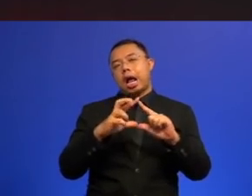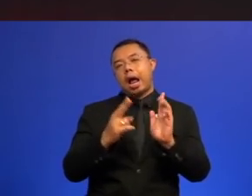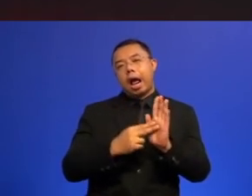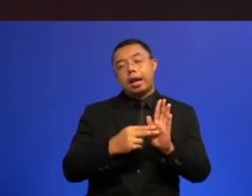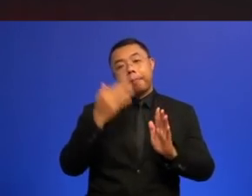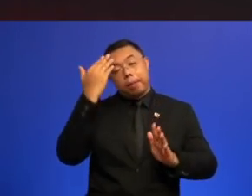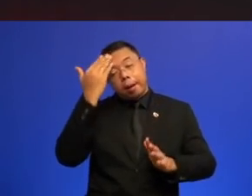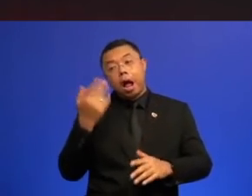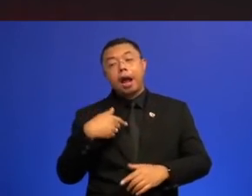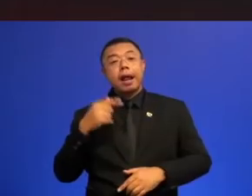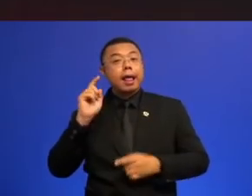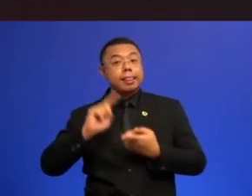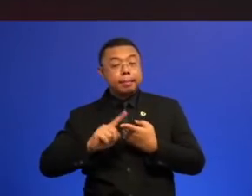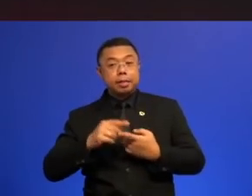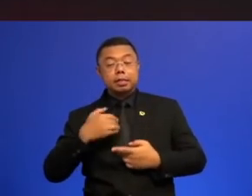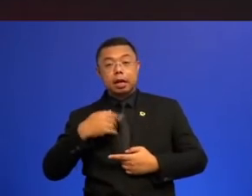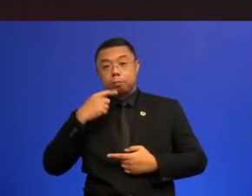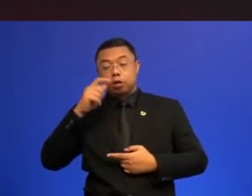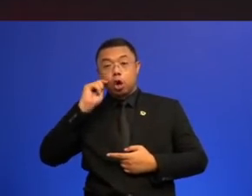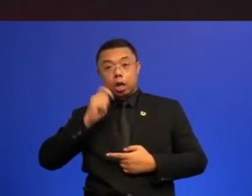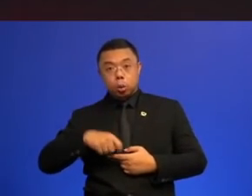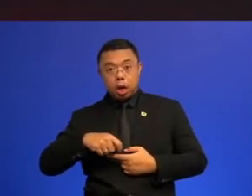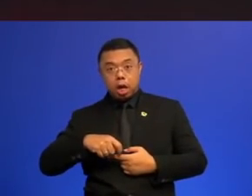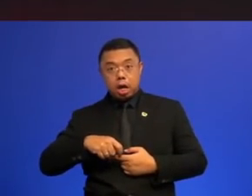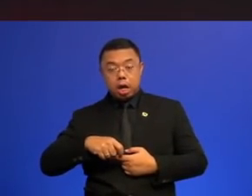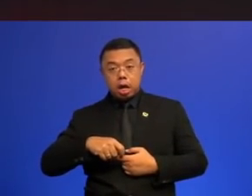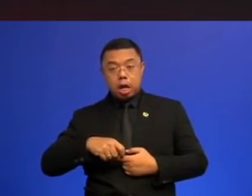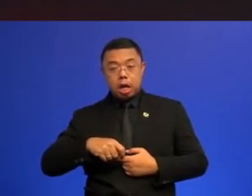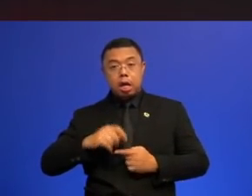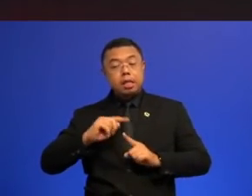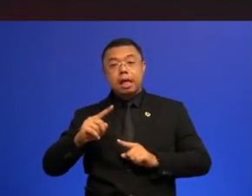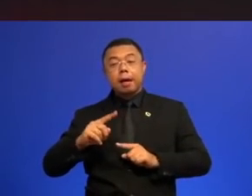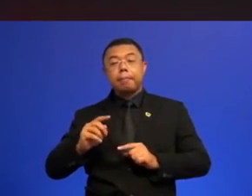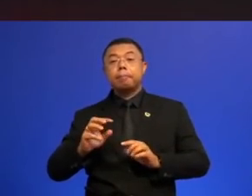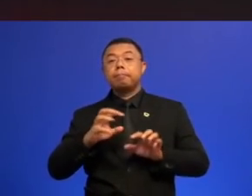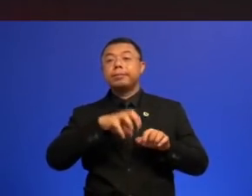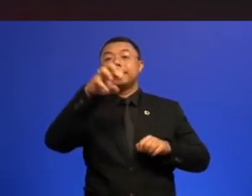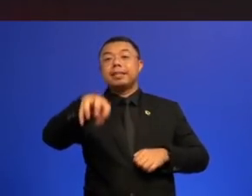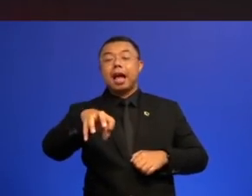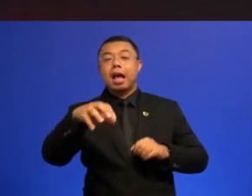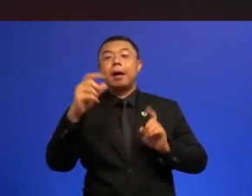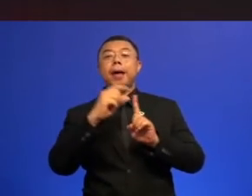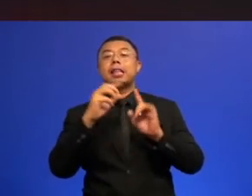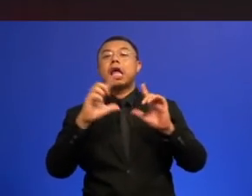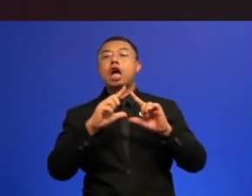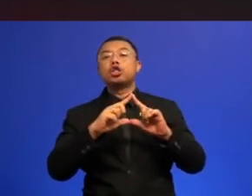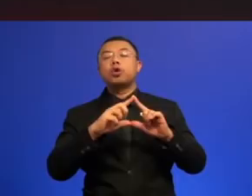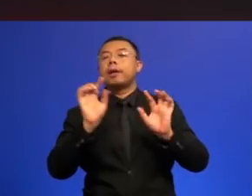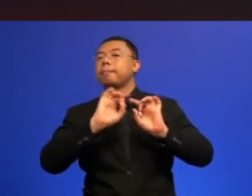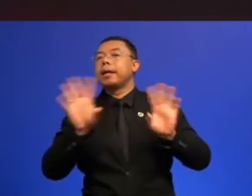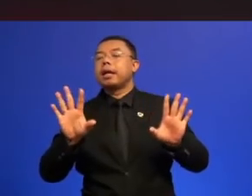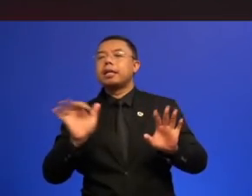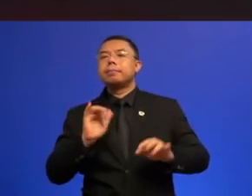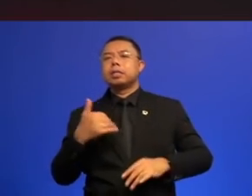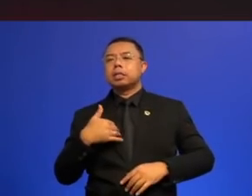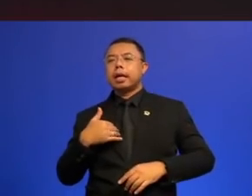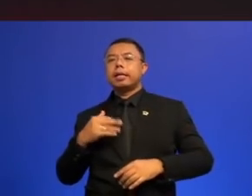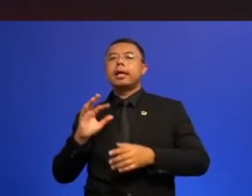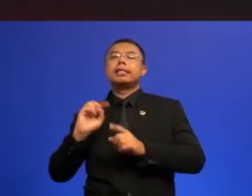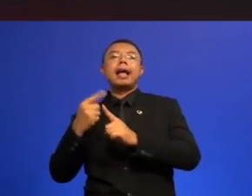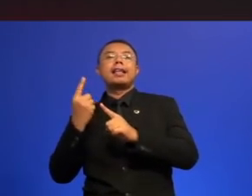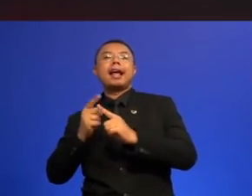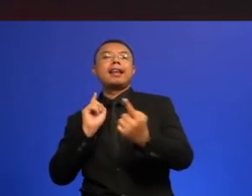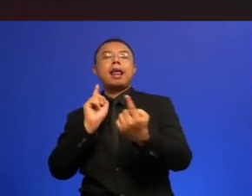yang saya temukan, ada teman saya yang punya orang tua, tapi tinggal di panti asuhan tidak sama seperti saya. Mereka suka dikunjungi